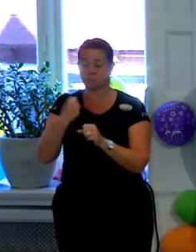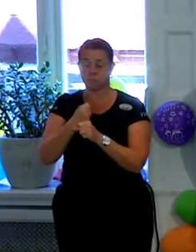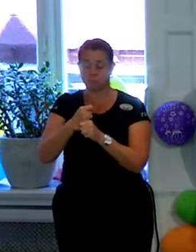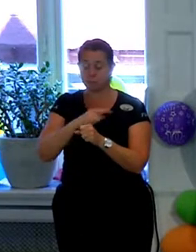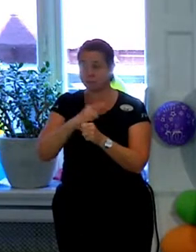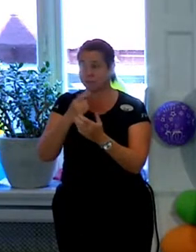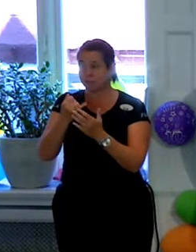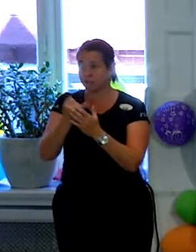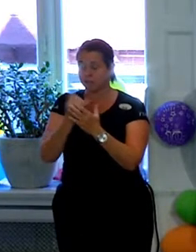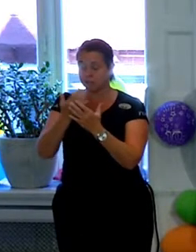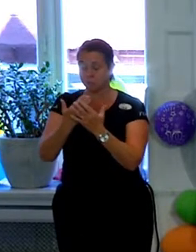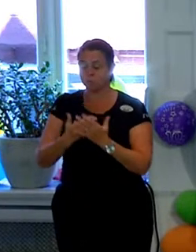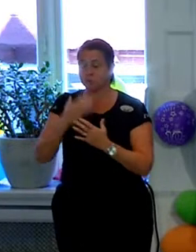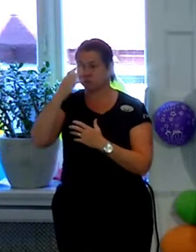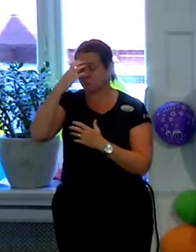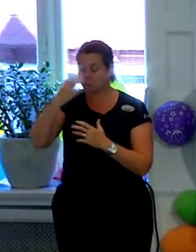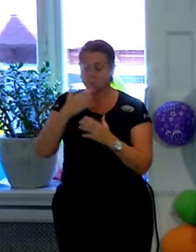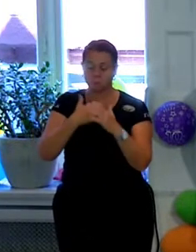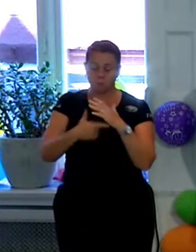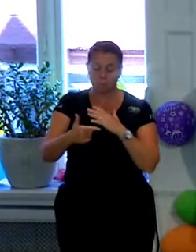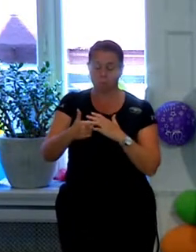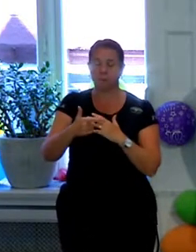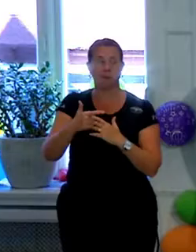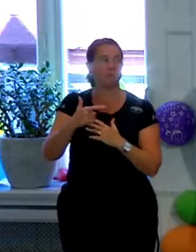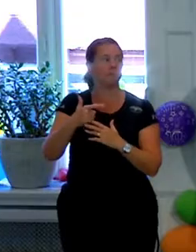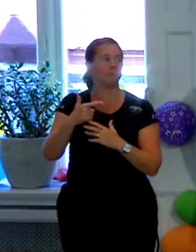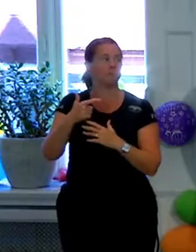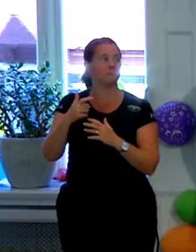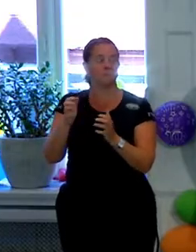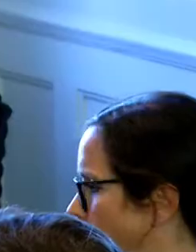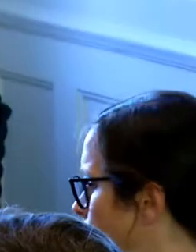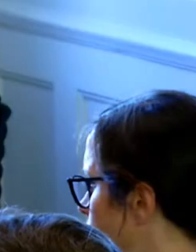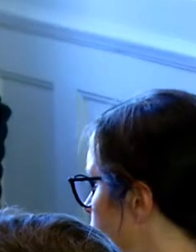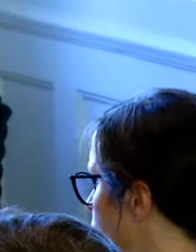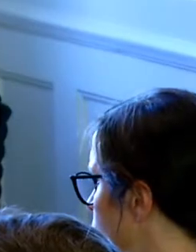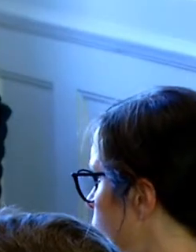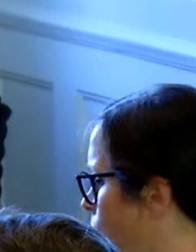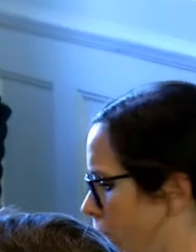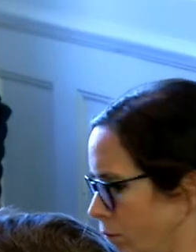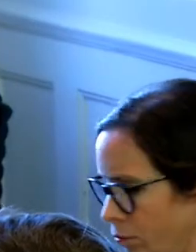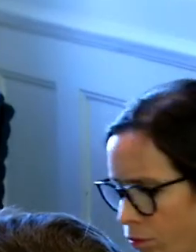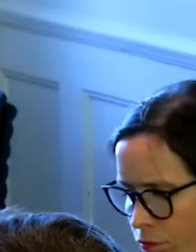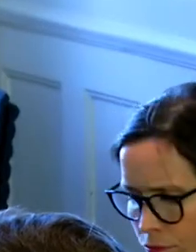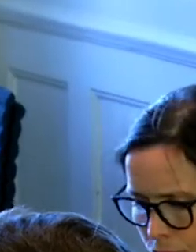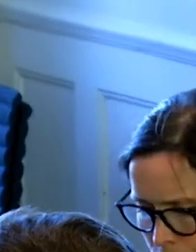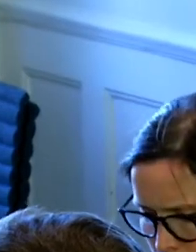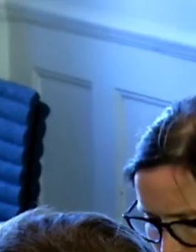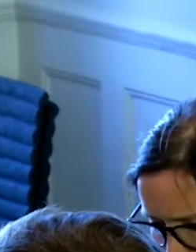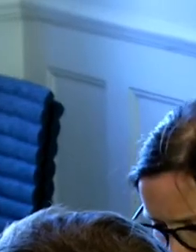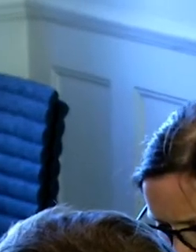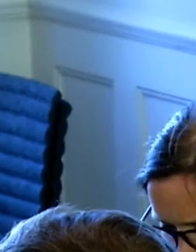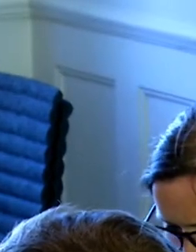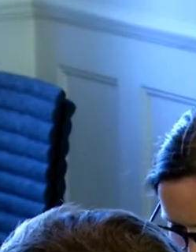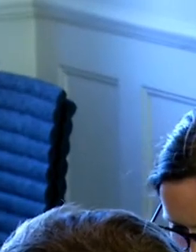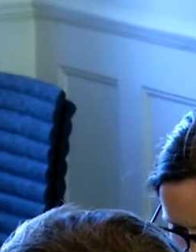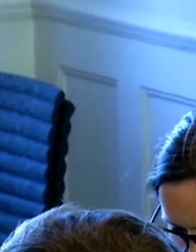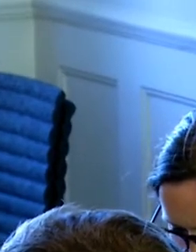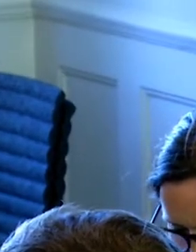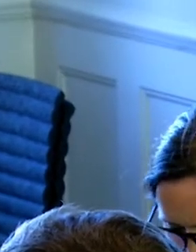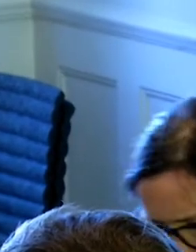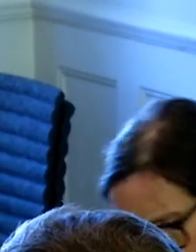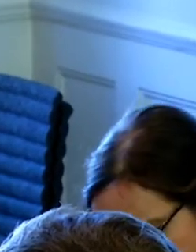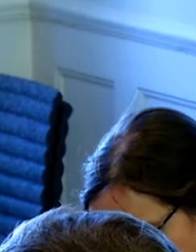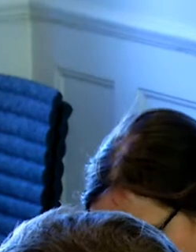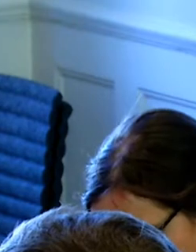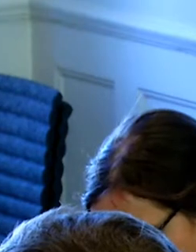i Stockholm med tunnelbana och slussenprojekt och övrigt. Men det är väldigt intressant